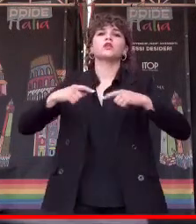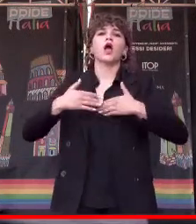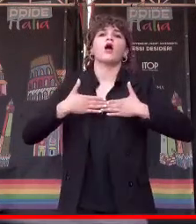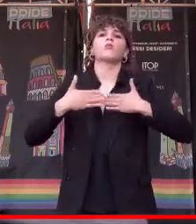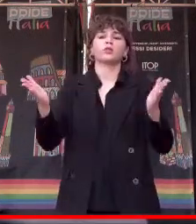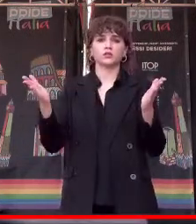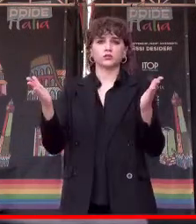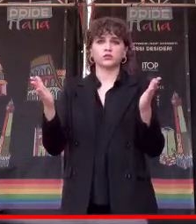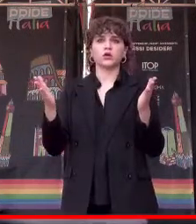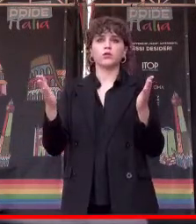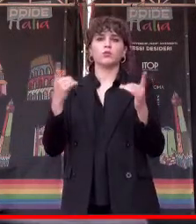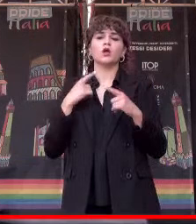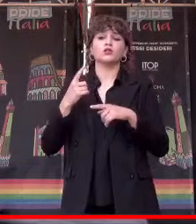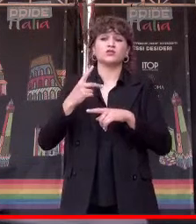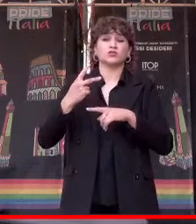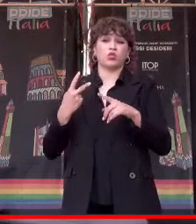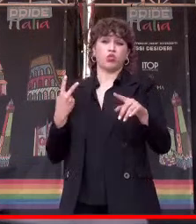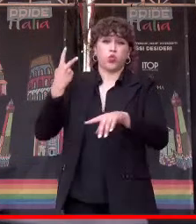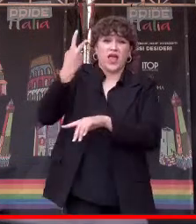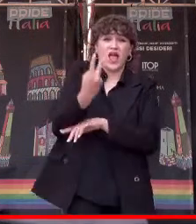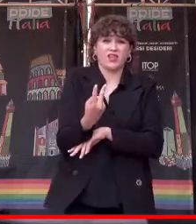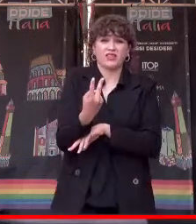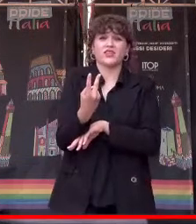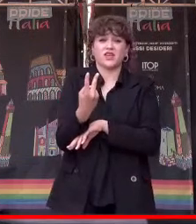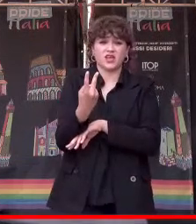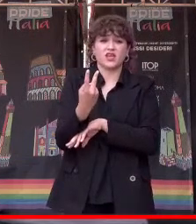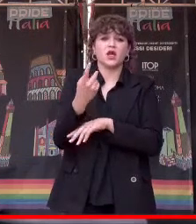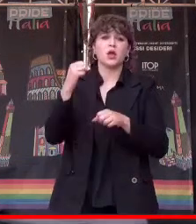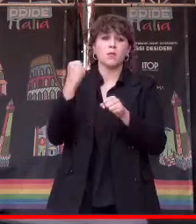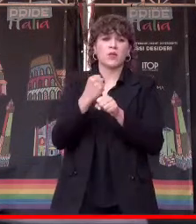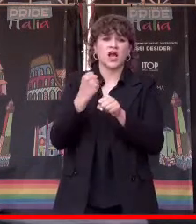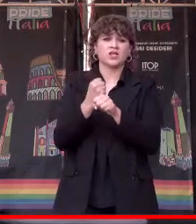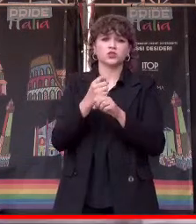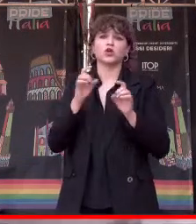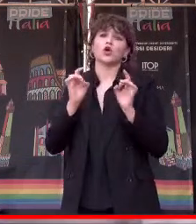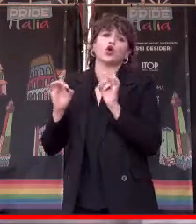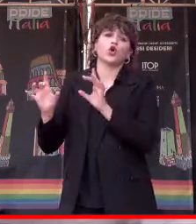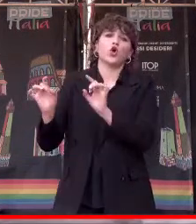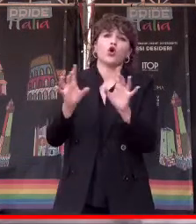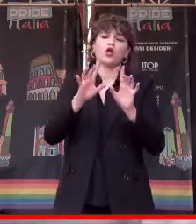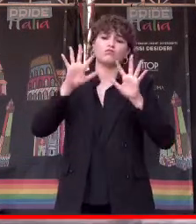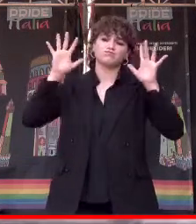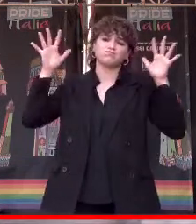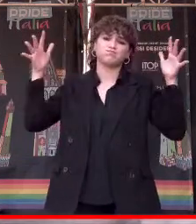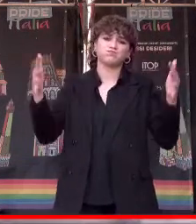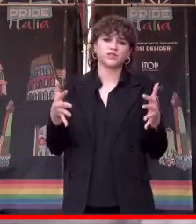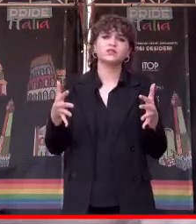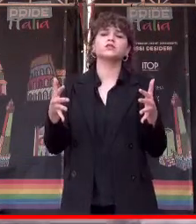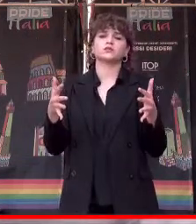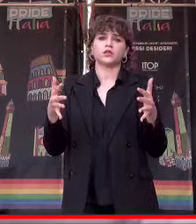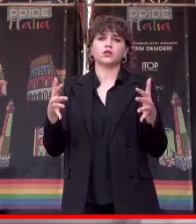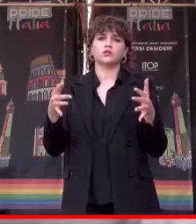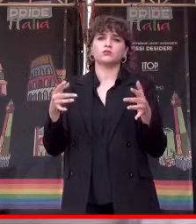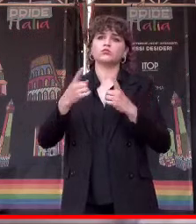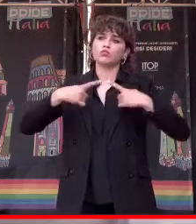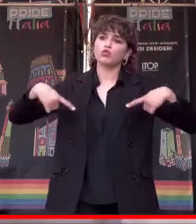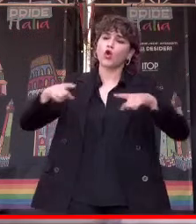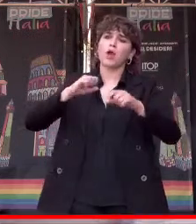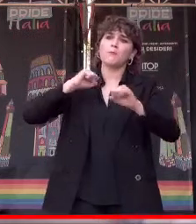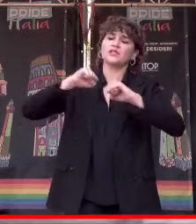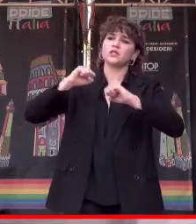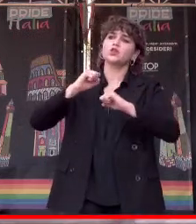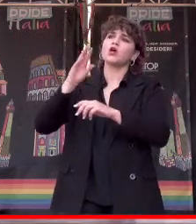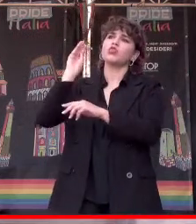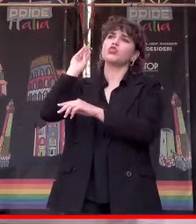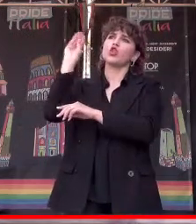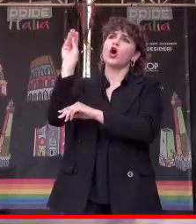in mezzo c'è stato il Covid, però come primo, uno dei primi atti del nostro mandato amministrativo è stato chiedere un finanziamento allo